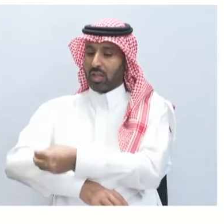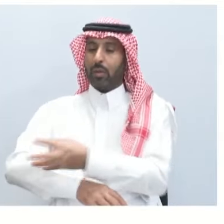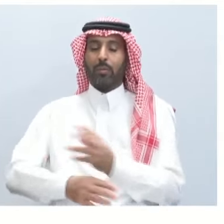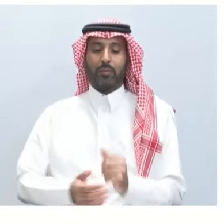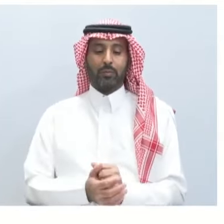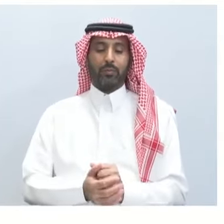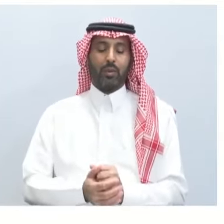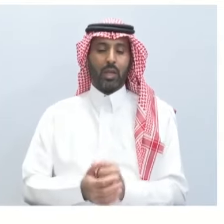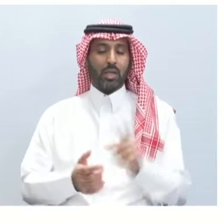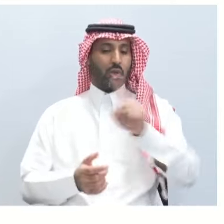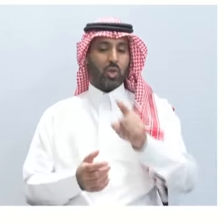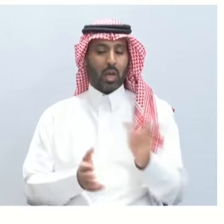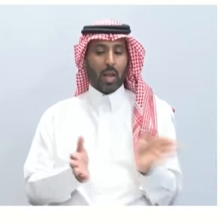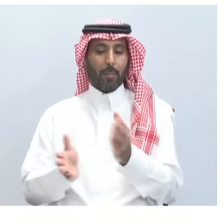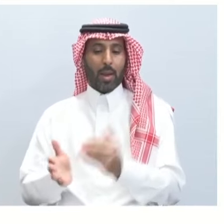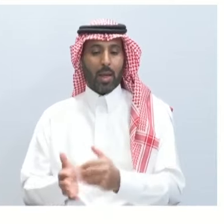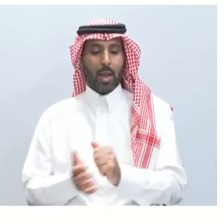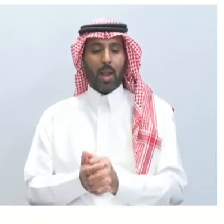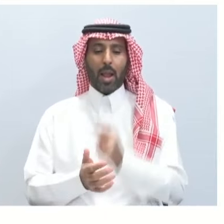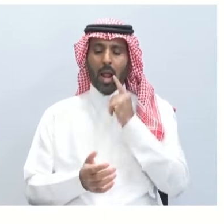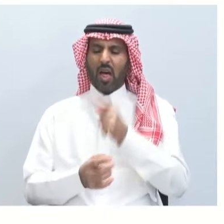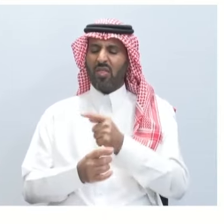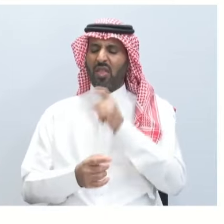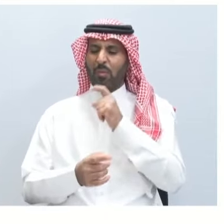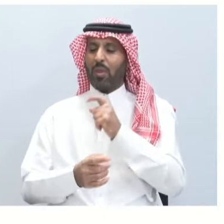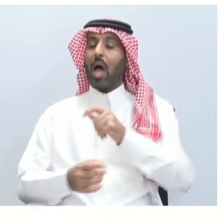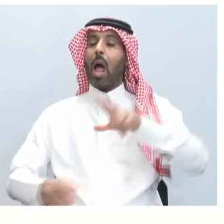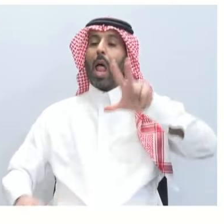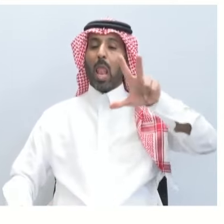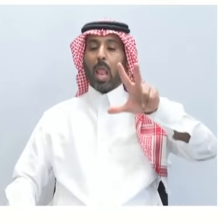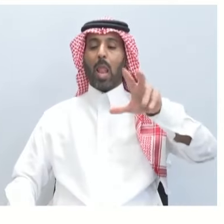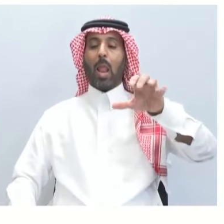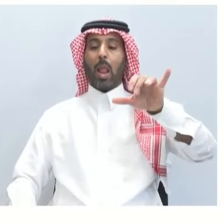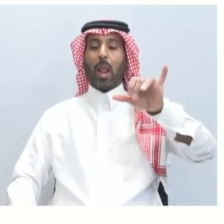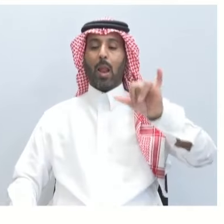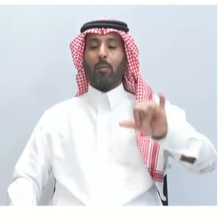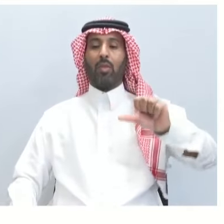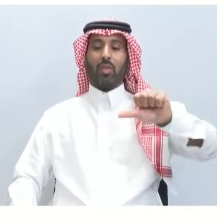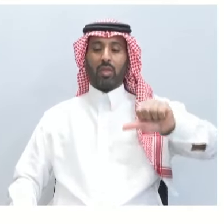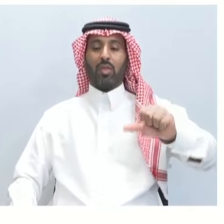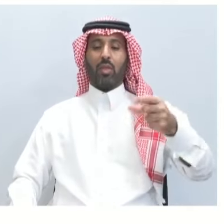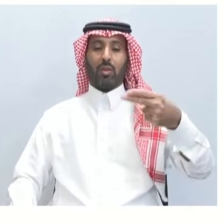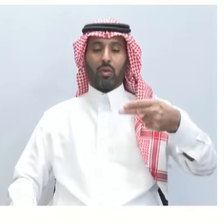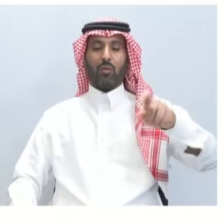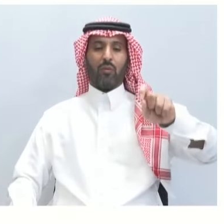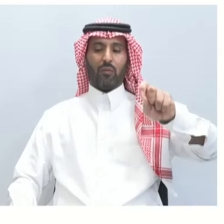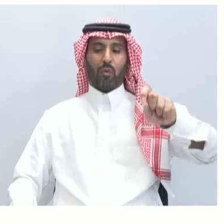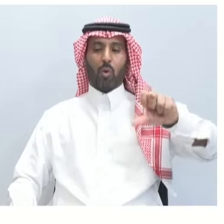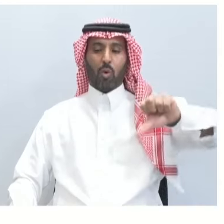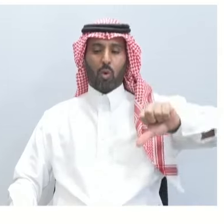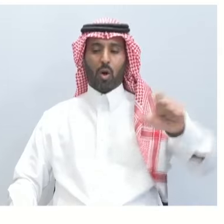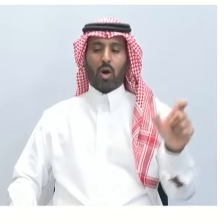السؤال والكلمه الاخيره هنا المضعفون ما معنى المضعفون كلمه المضعفون ما